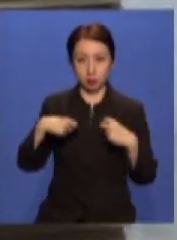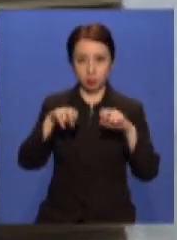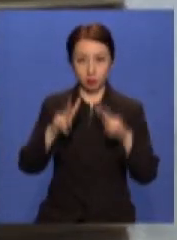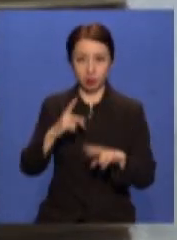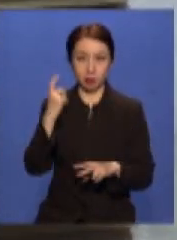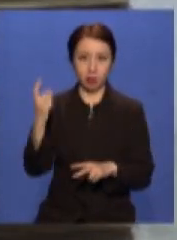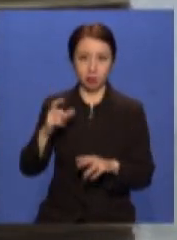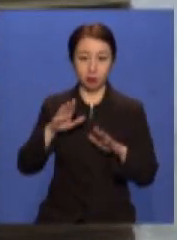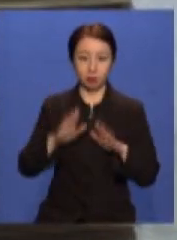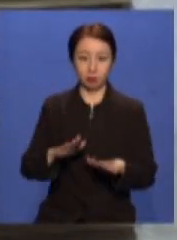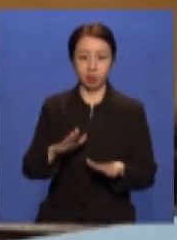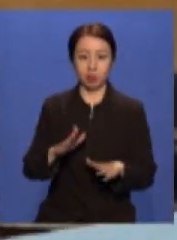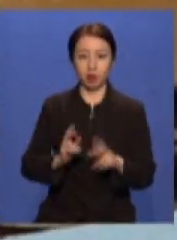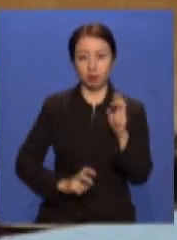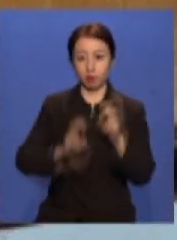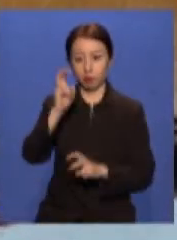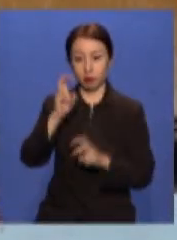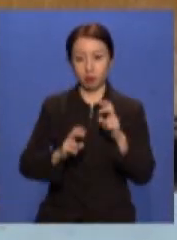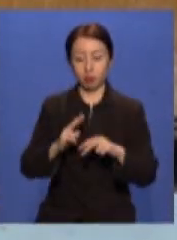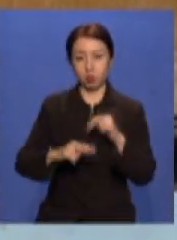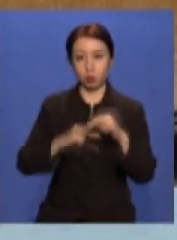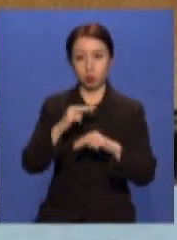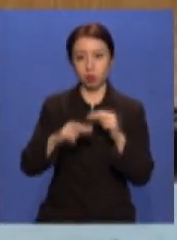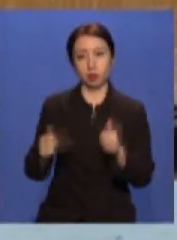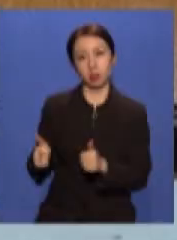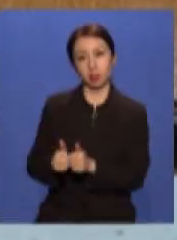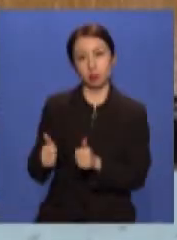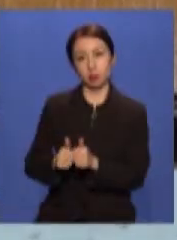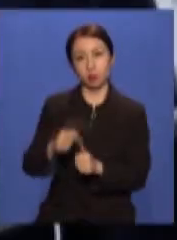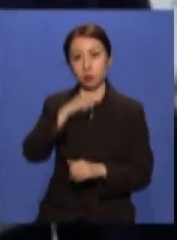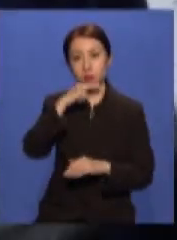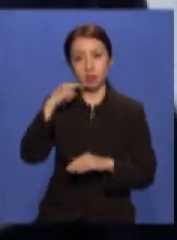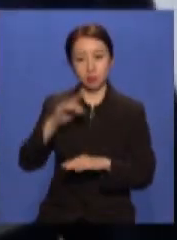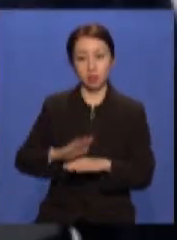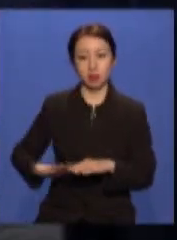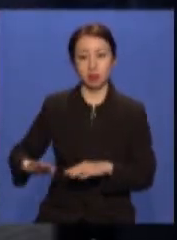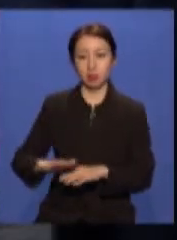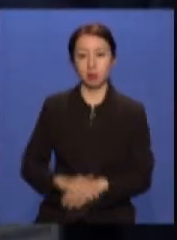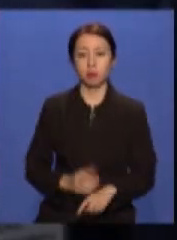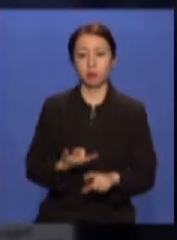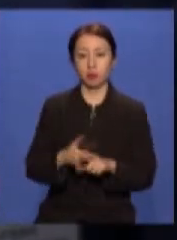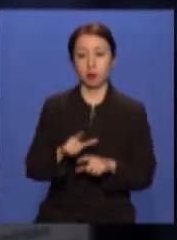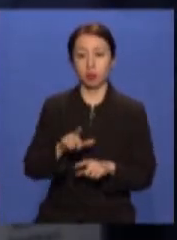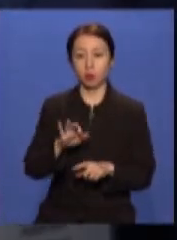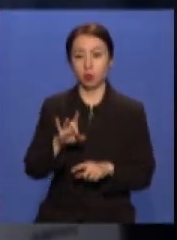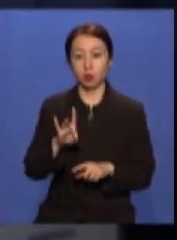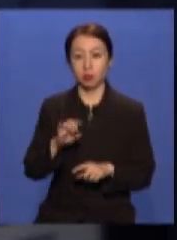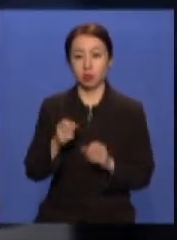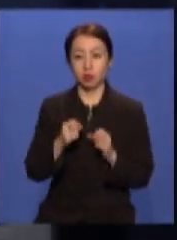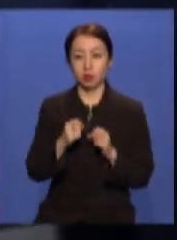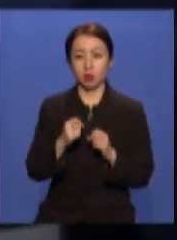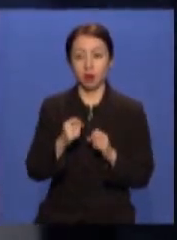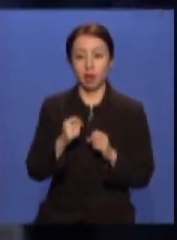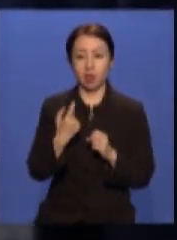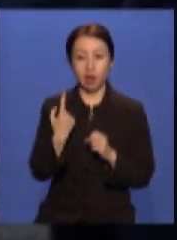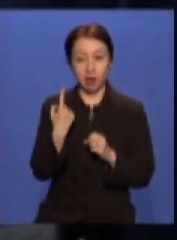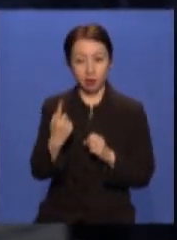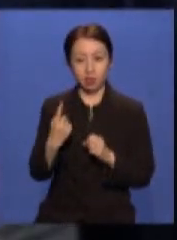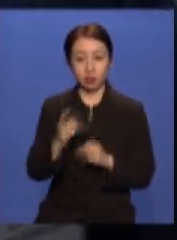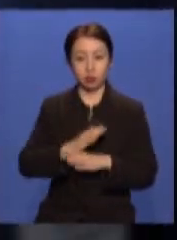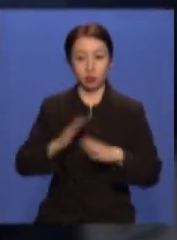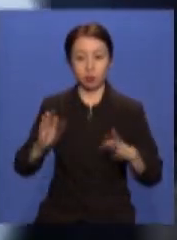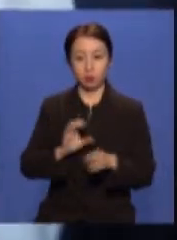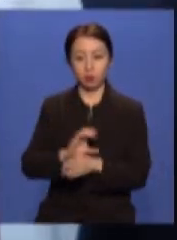специальной экономической зоны предприятия строят и партнеры из России. Челябинск, да, это Уралкран, один из таких крупнейших производителей